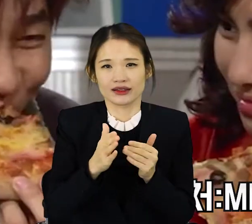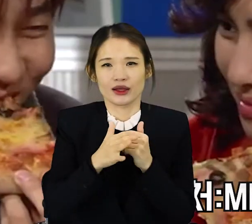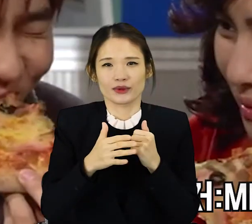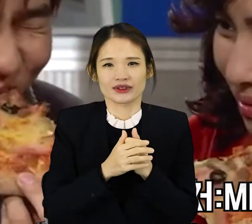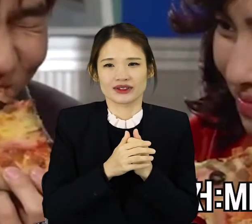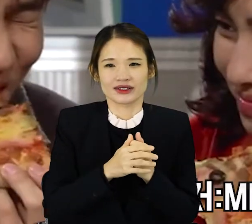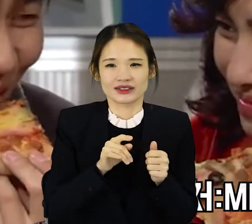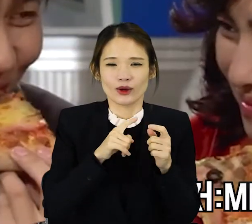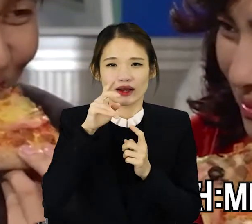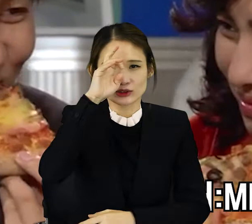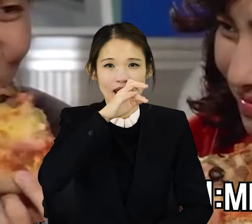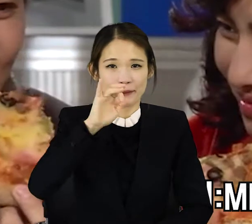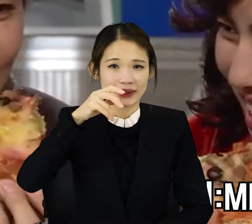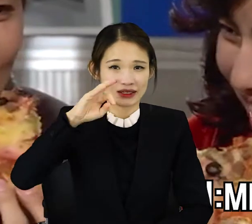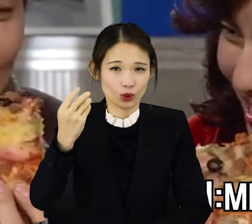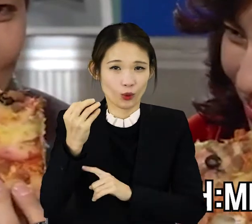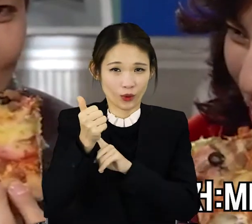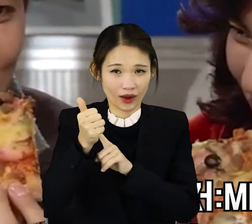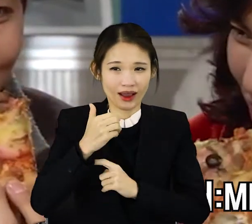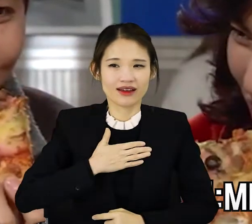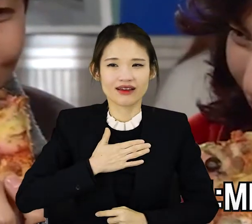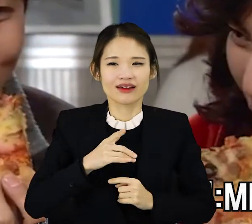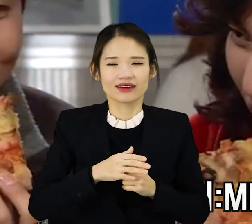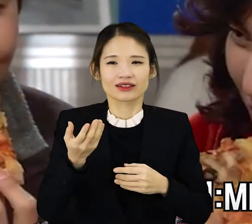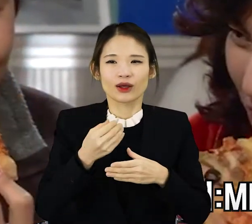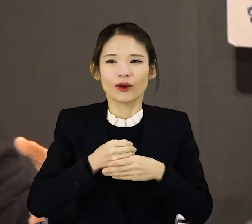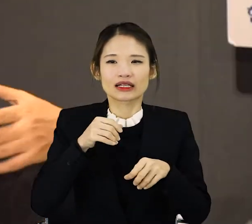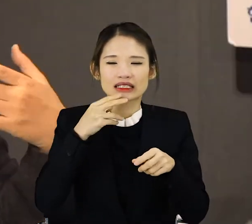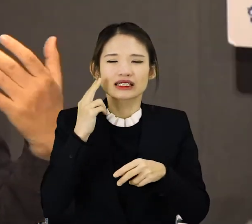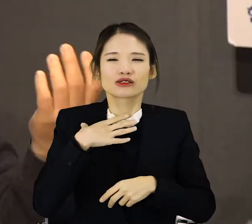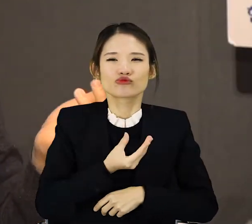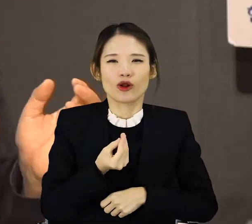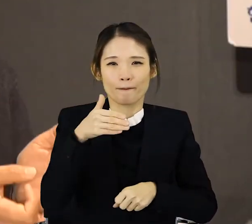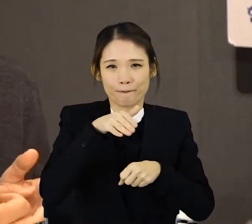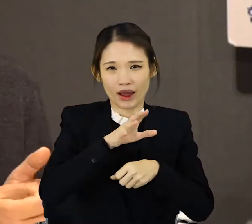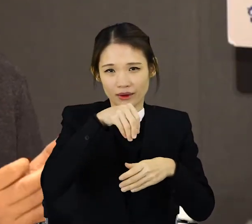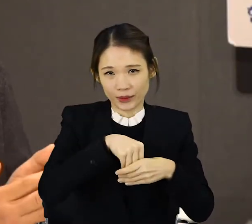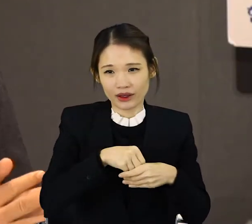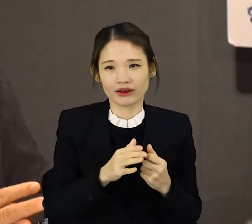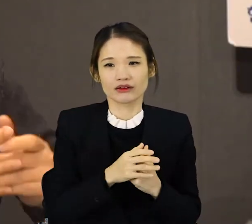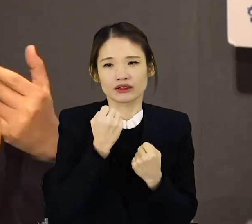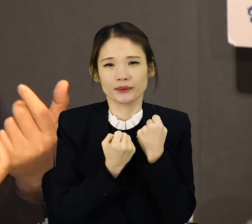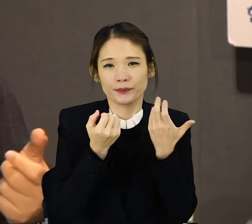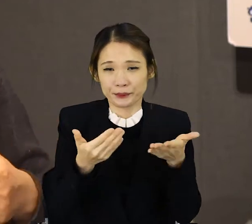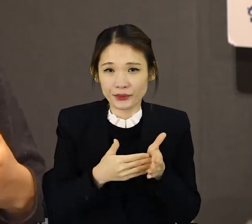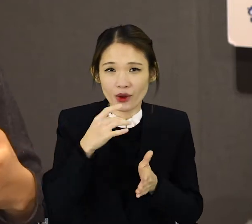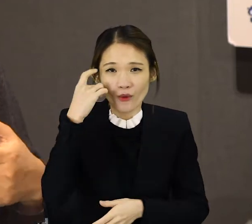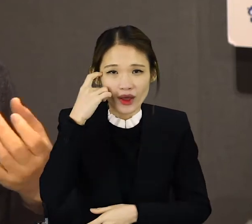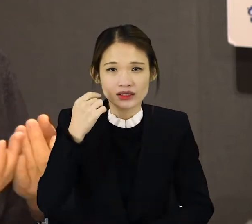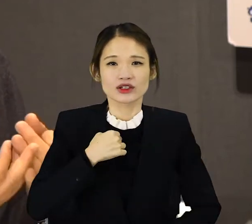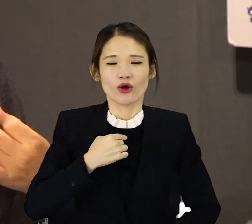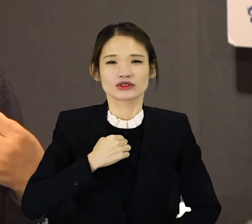변태 짠돌이라서 최민용을 이제 넣었던 게 그렇구나. 그러니까 이게 제가 이제 이 얘기를 왜 드리냐면 네. 저는